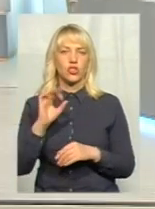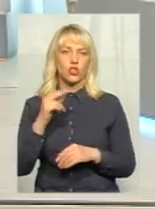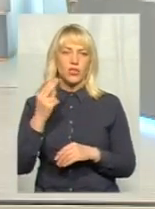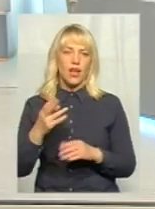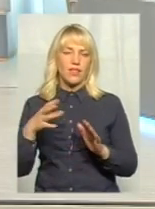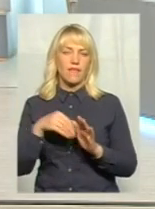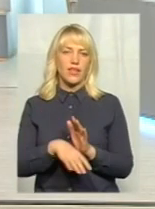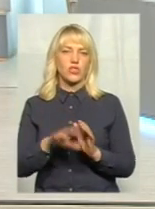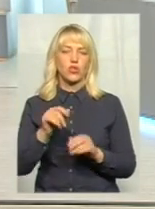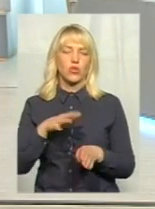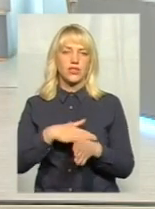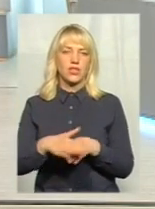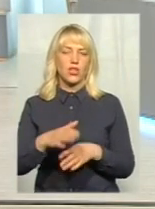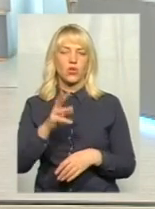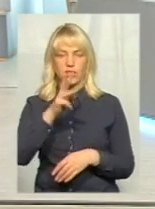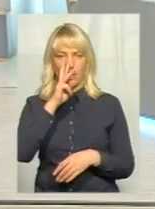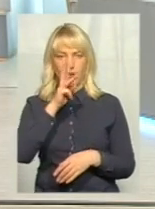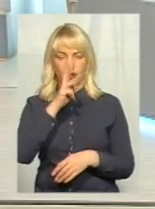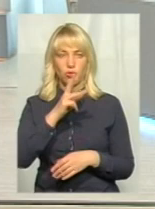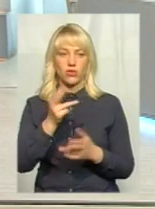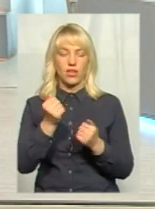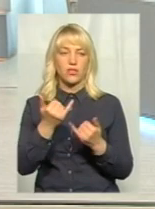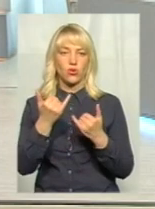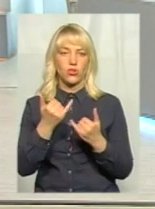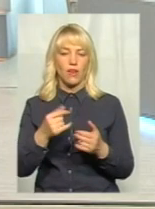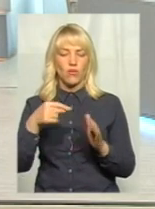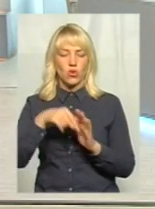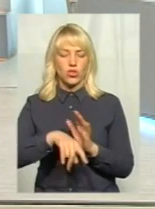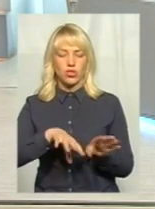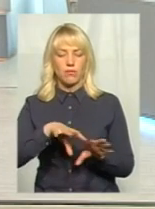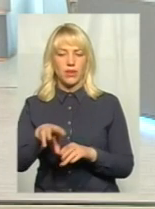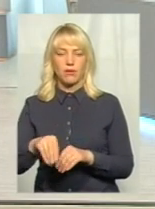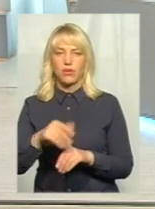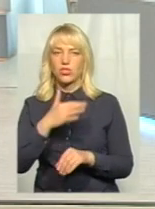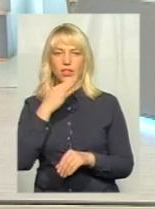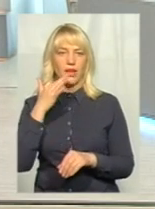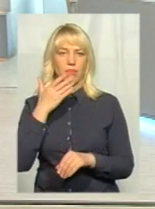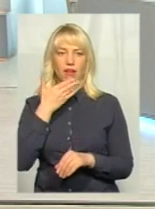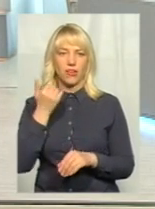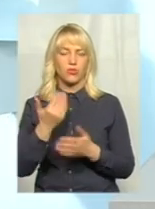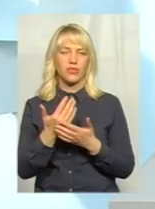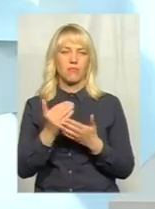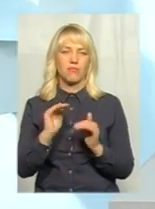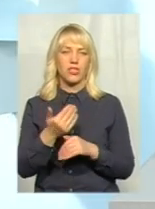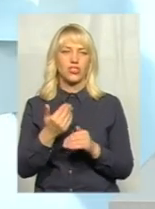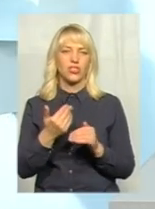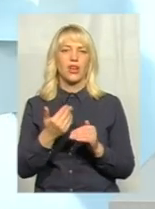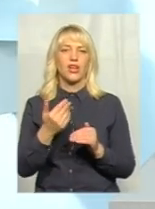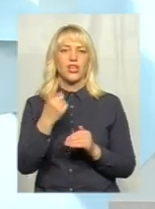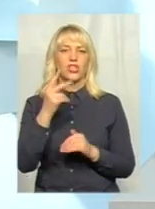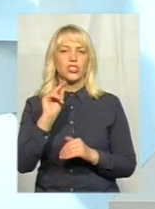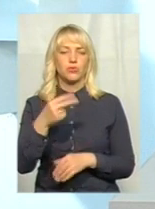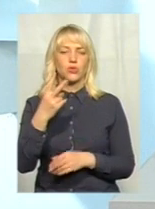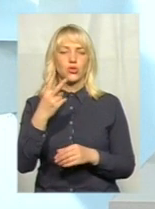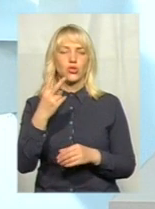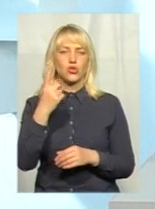заробітну плату. Да, сьогоднішній день внутрішньопереміщених нам вже не так багато, там навіть менше сотні, там 70 чимось чоловік.